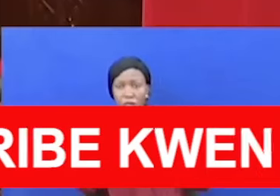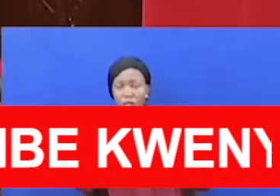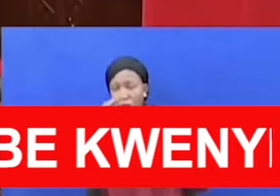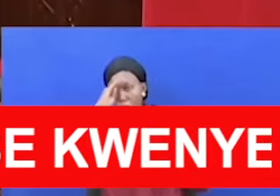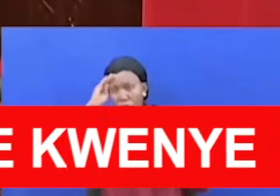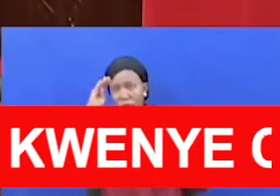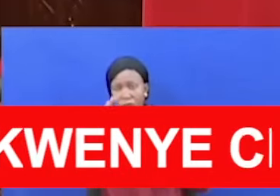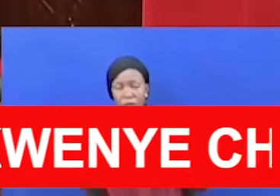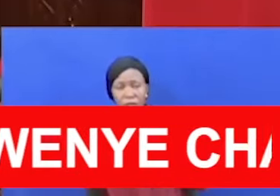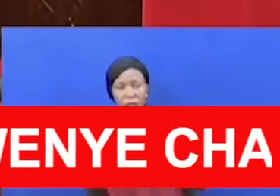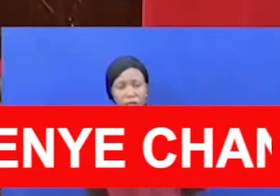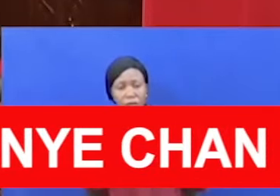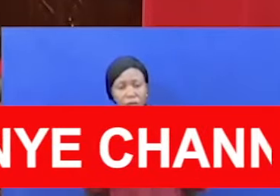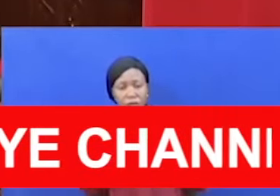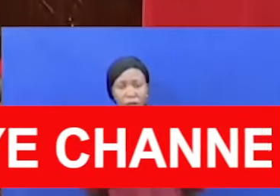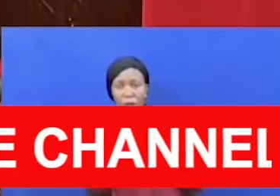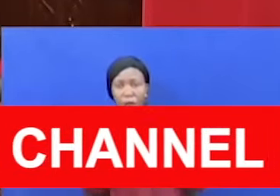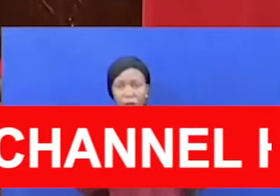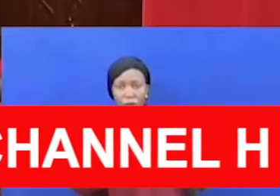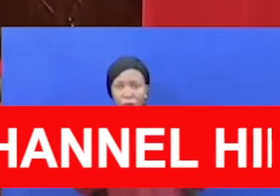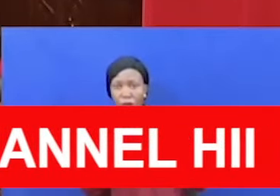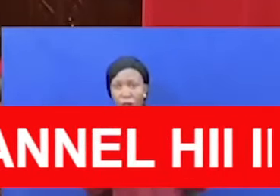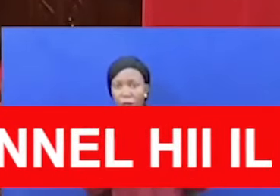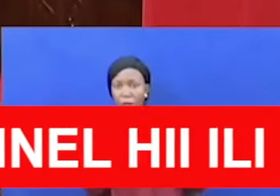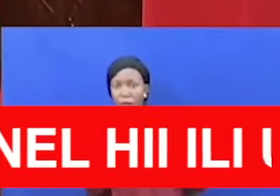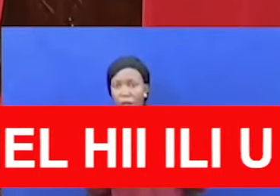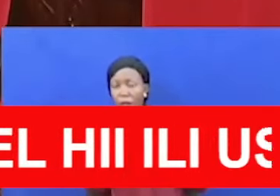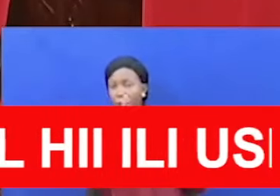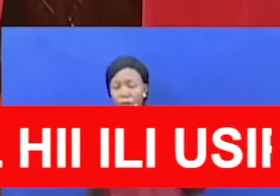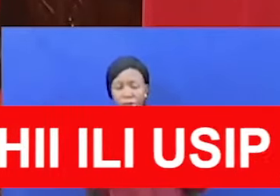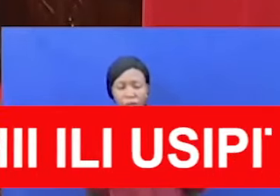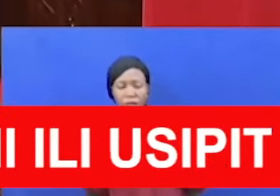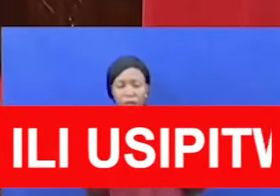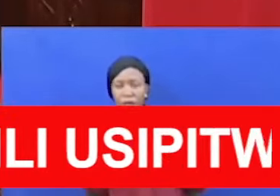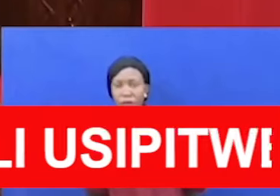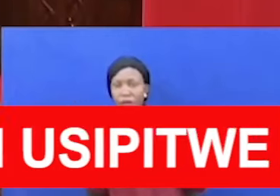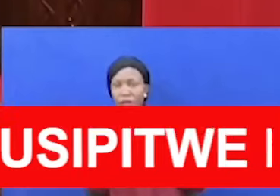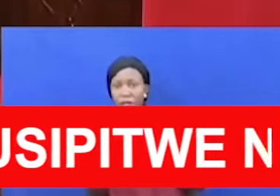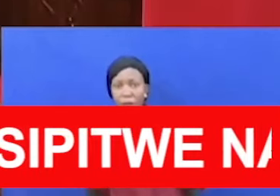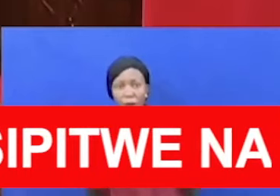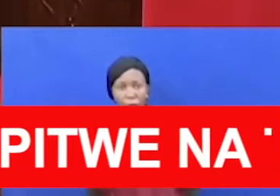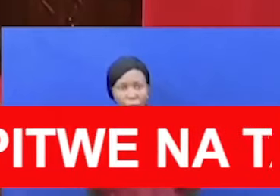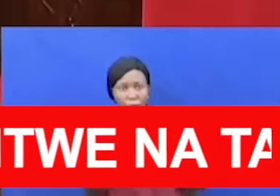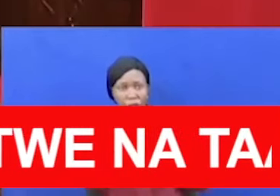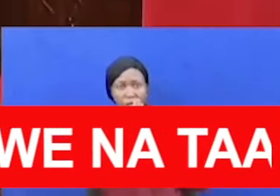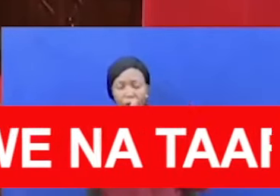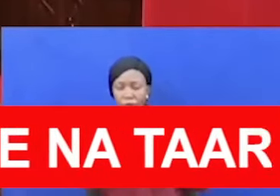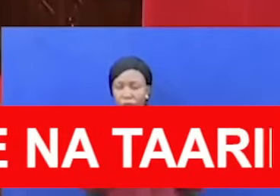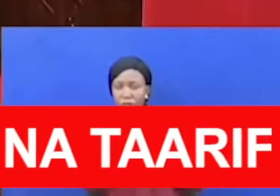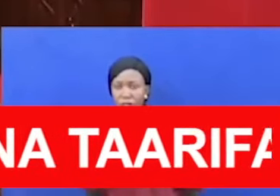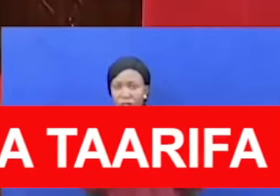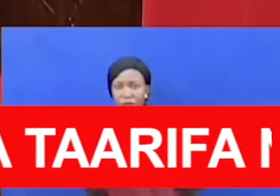wote wanatakiwa waandike barua. Hiyo ni kipengele namba 1. Kipengele namba 2 anasema waombaji wote wafanye maombi yao kupitia kwenye mfumo